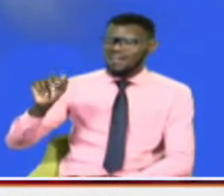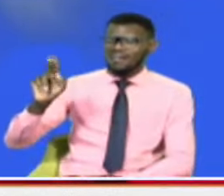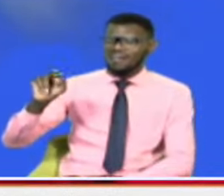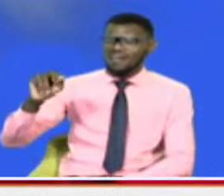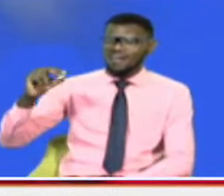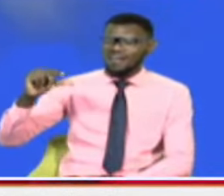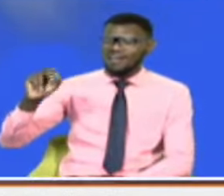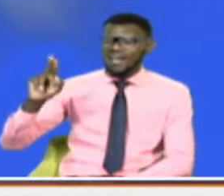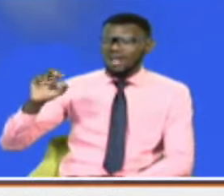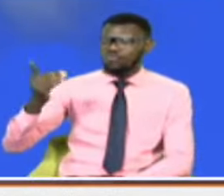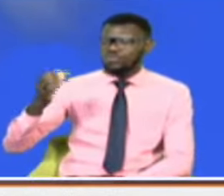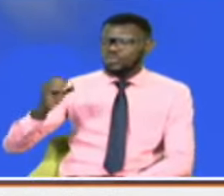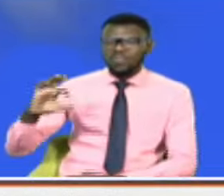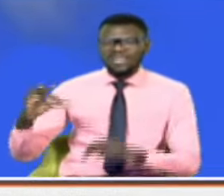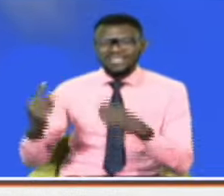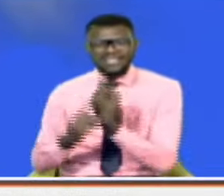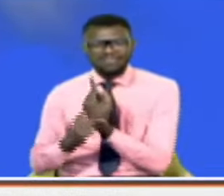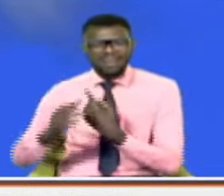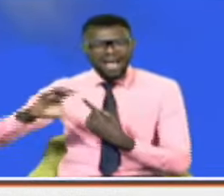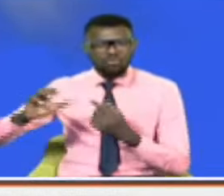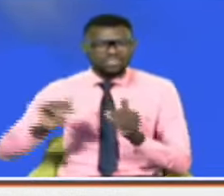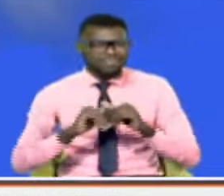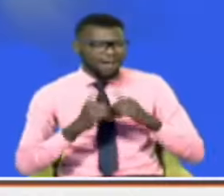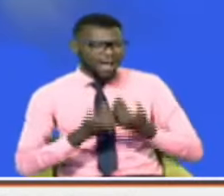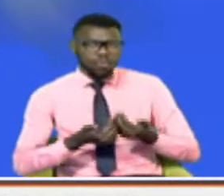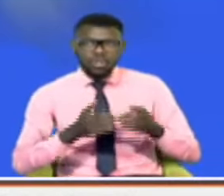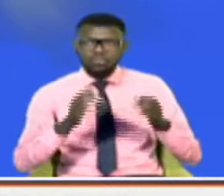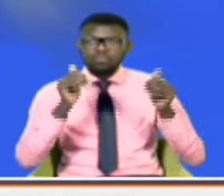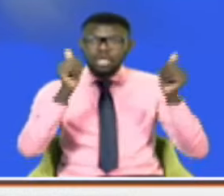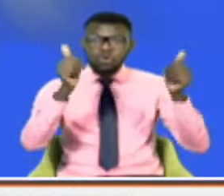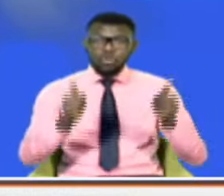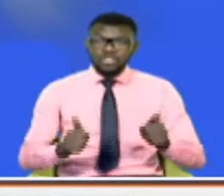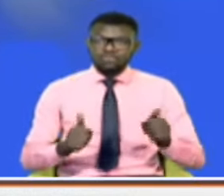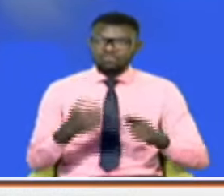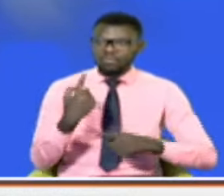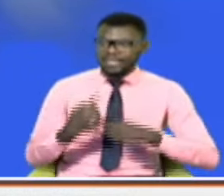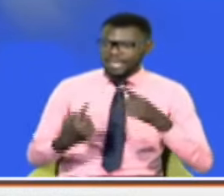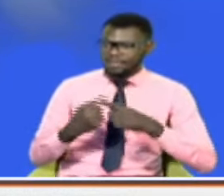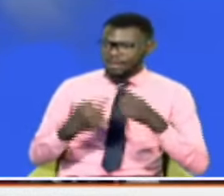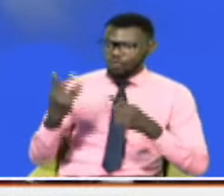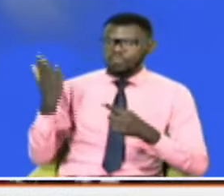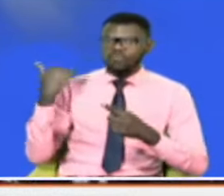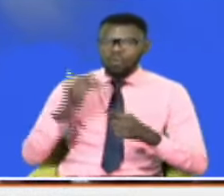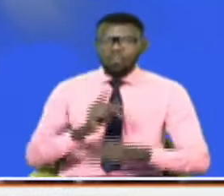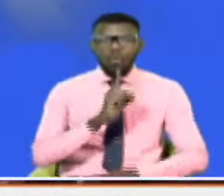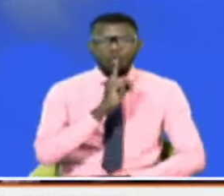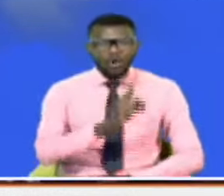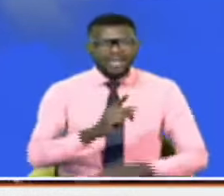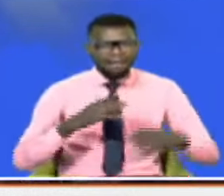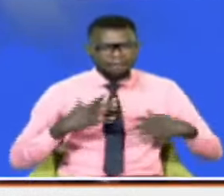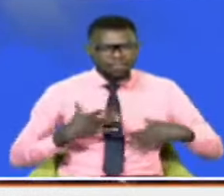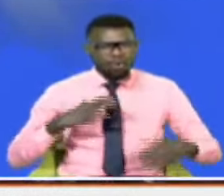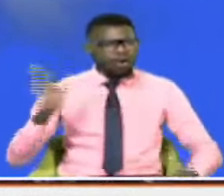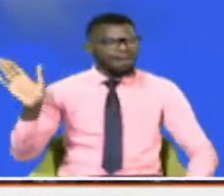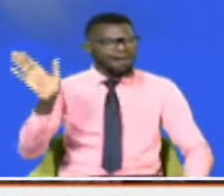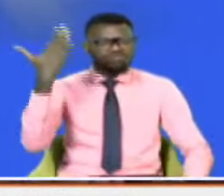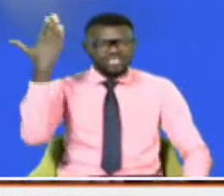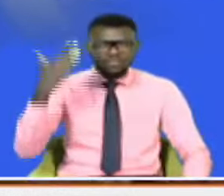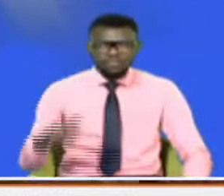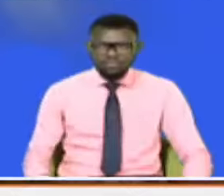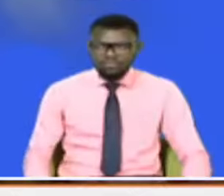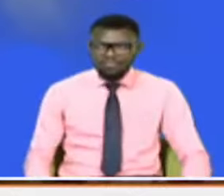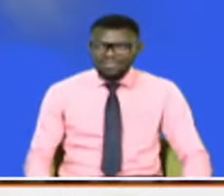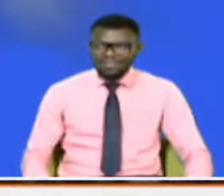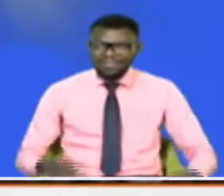nini kaunti nyingine? Ati walikuwa wamepeana notice kitu kama 4 years ago watu waame. Wafanyabiashara hawa wana wasiwasi